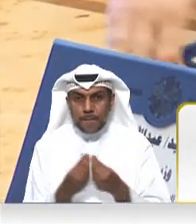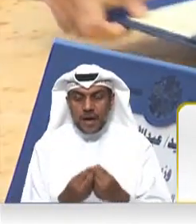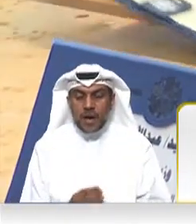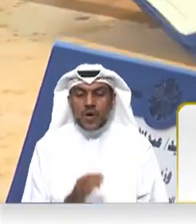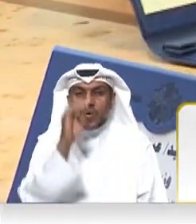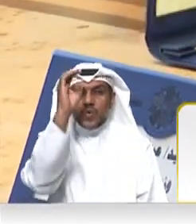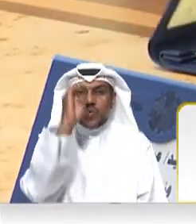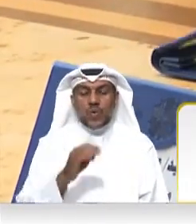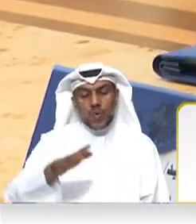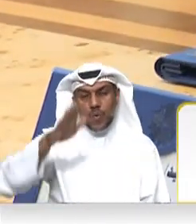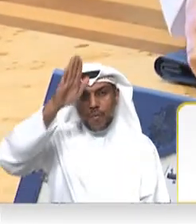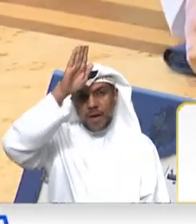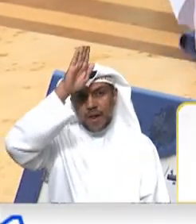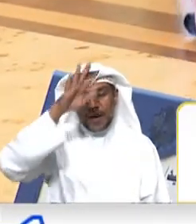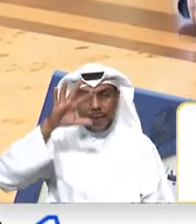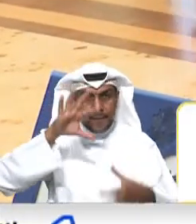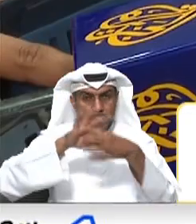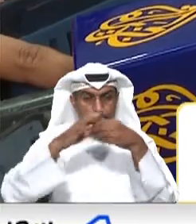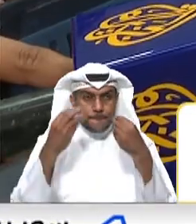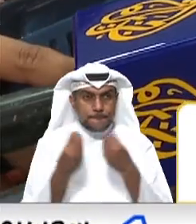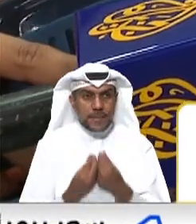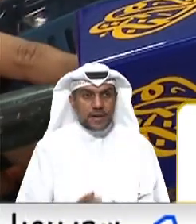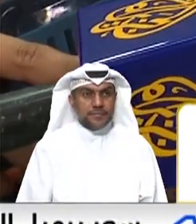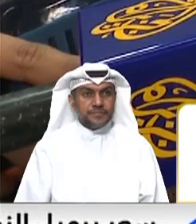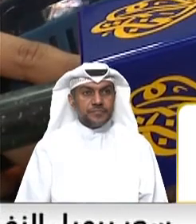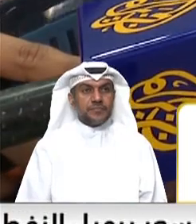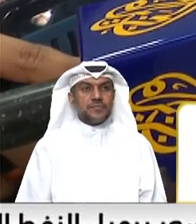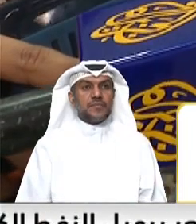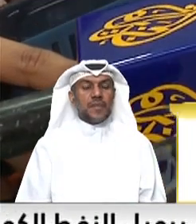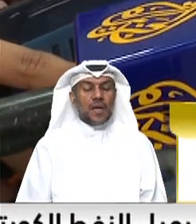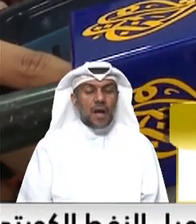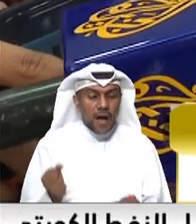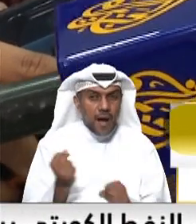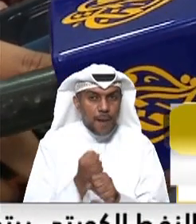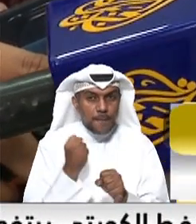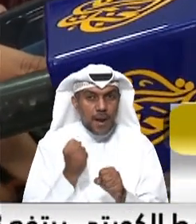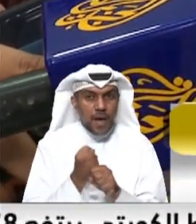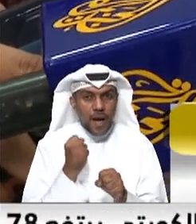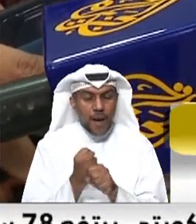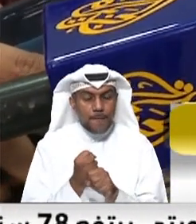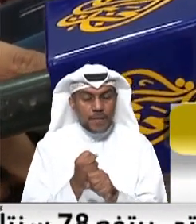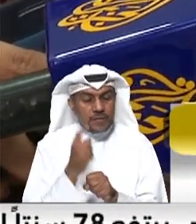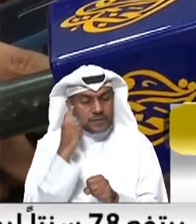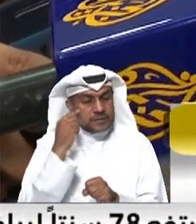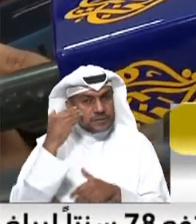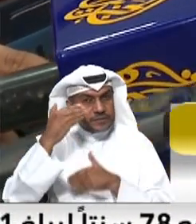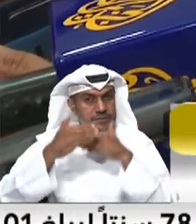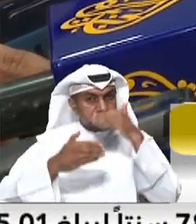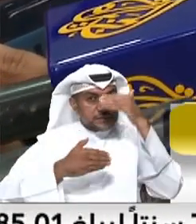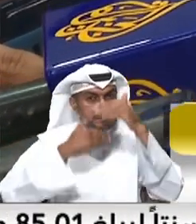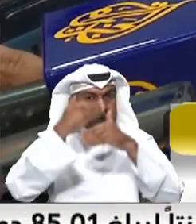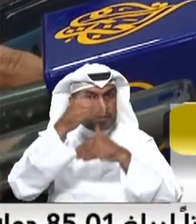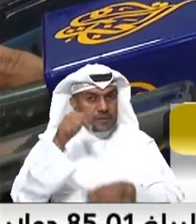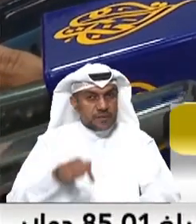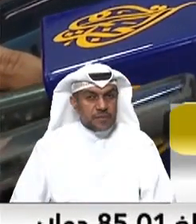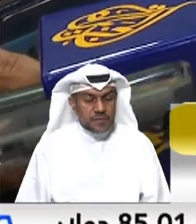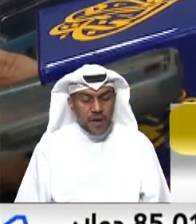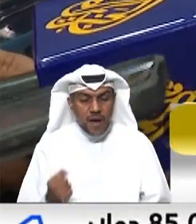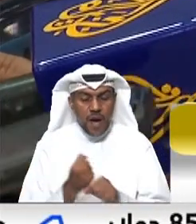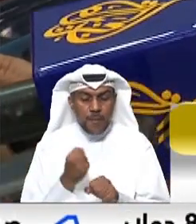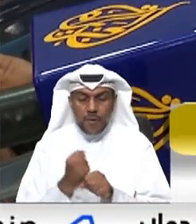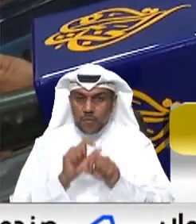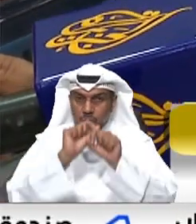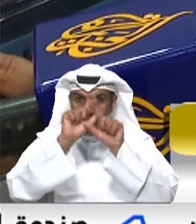العراق. توقيع اتفاقية تمويل تطوير هذه المنظومة وهو يعني يعتبر دلالة